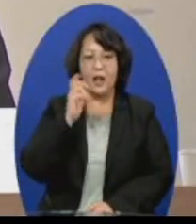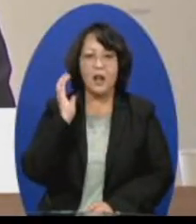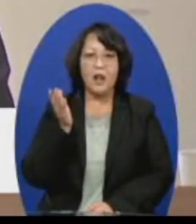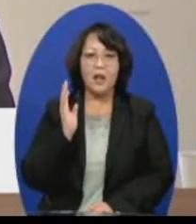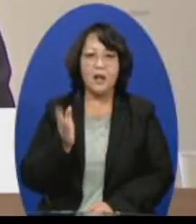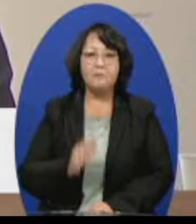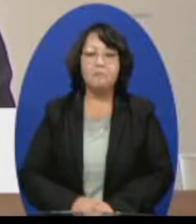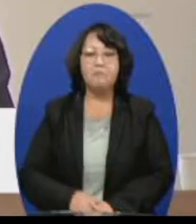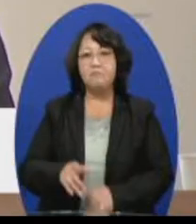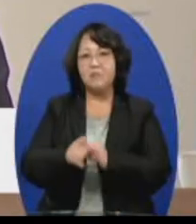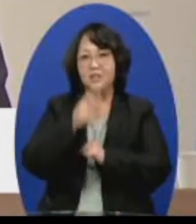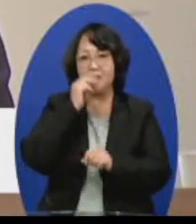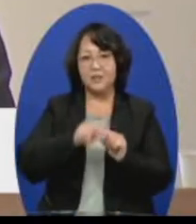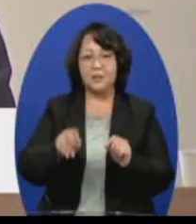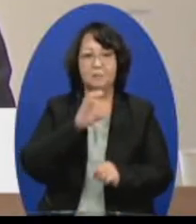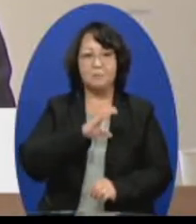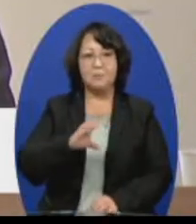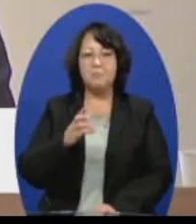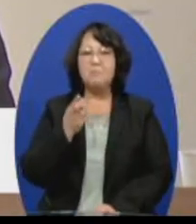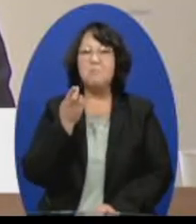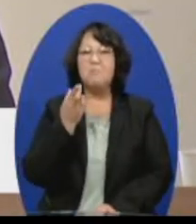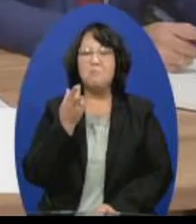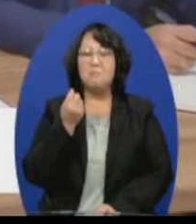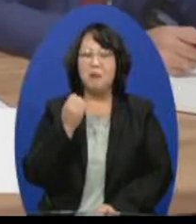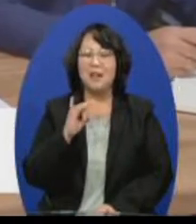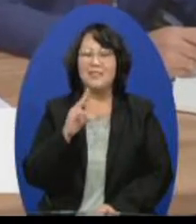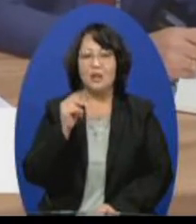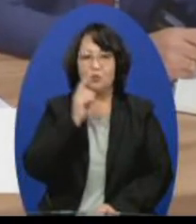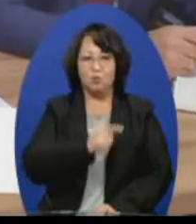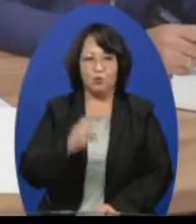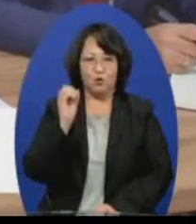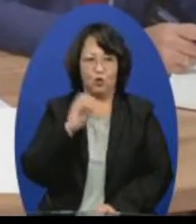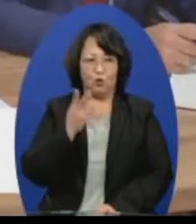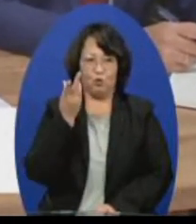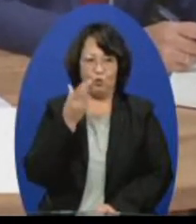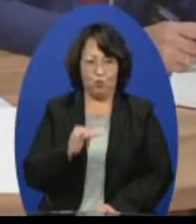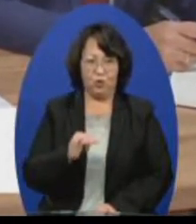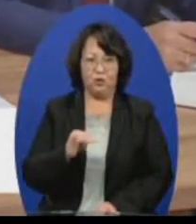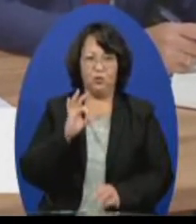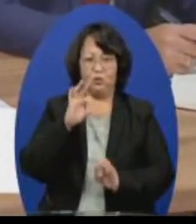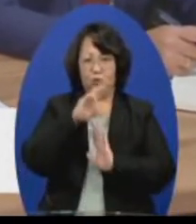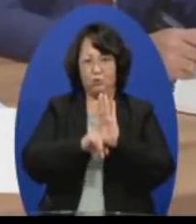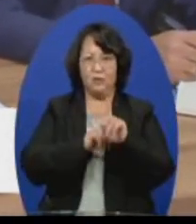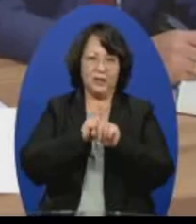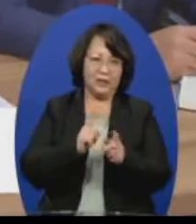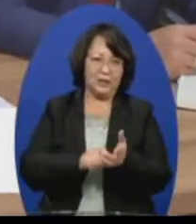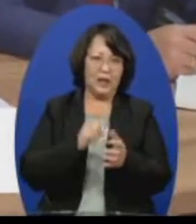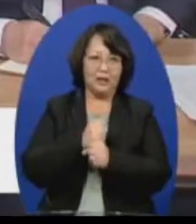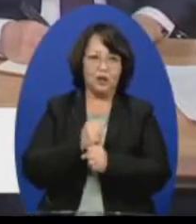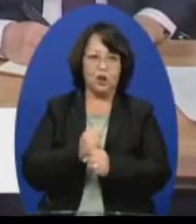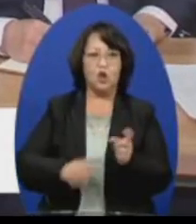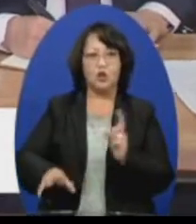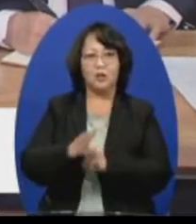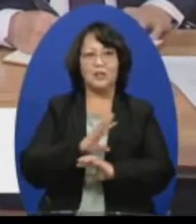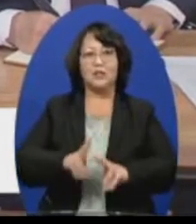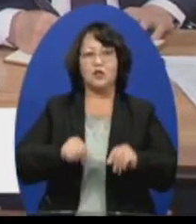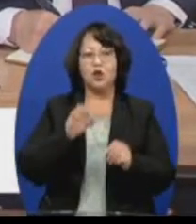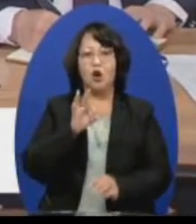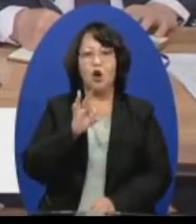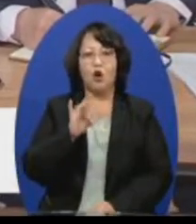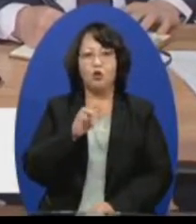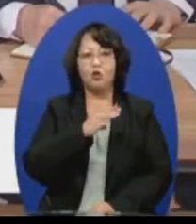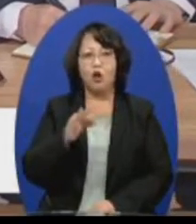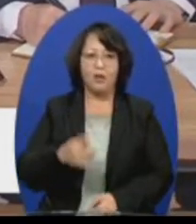байна. Бас мэрэгжлийн хяналтын байцаагчдын ёс зүйн зохицуултыг тодорхой болгох, ажиллах орчин нөхцөлийг сайжруулах,